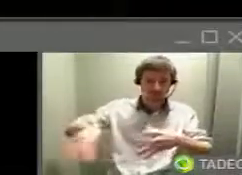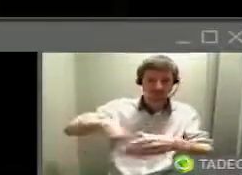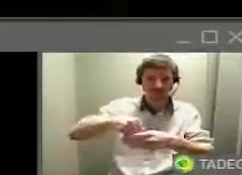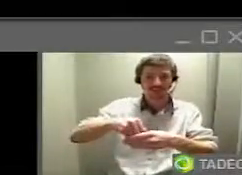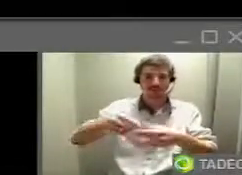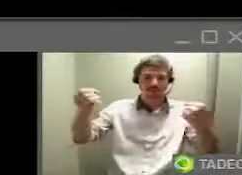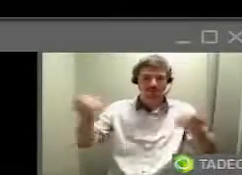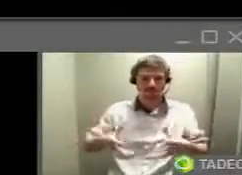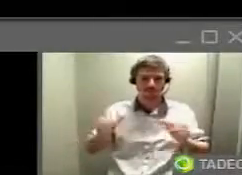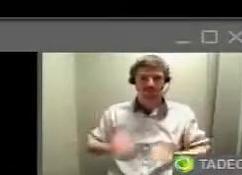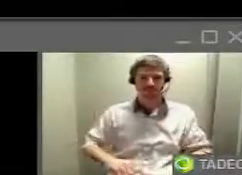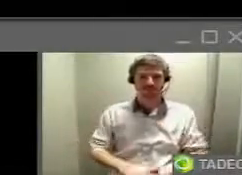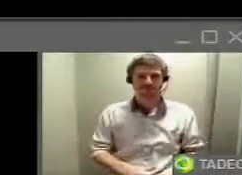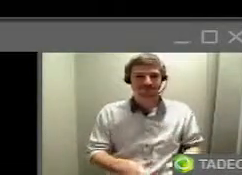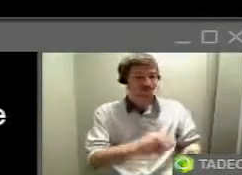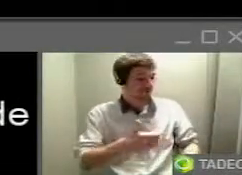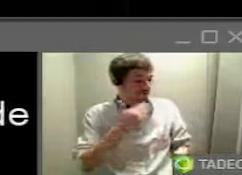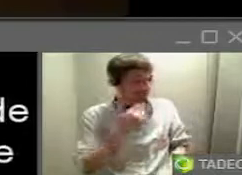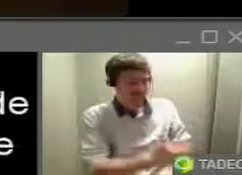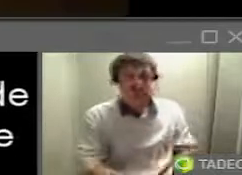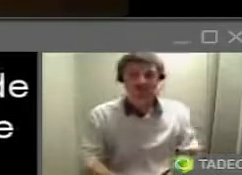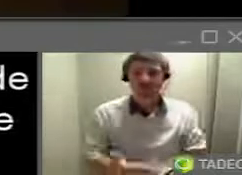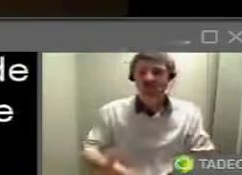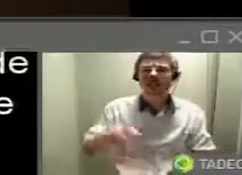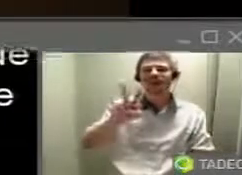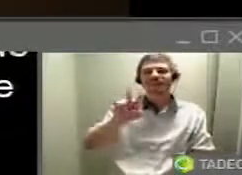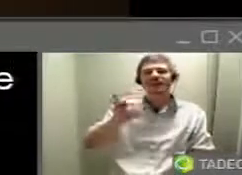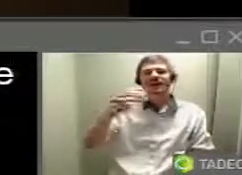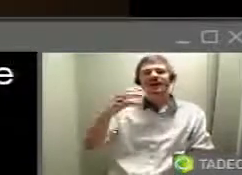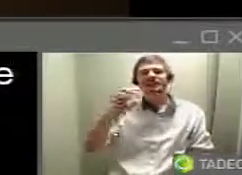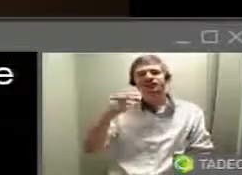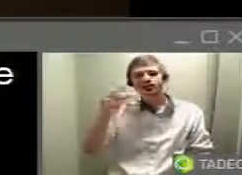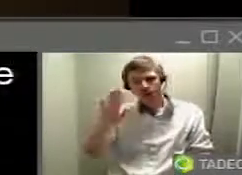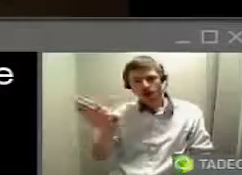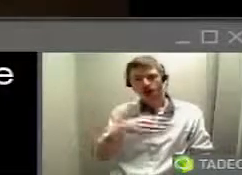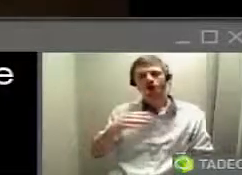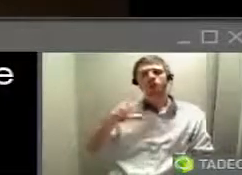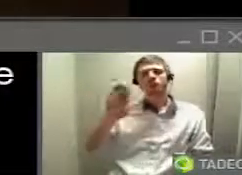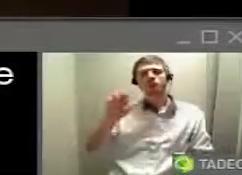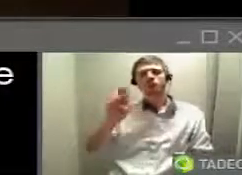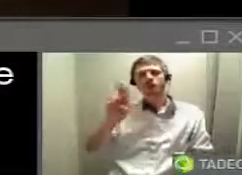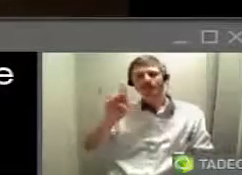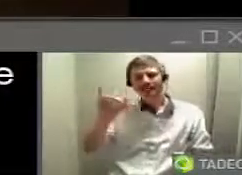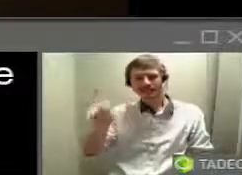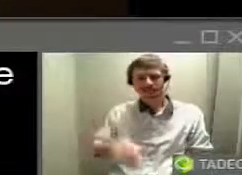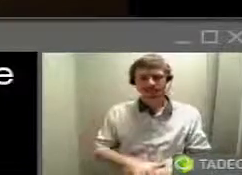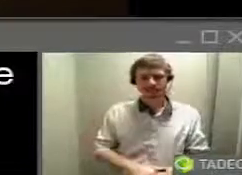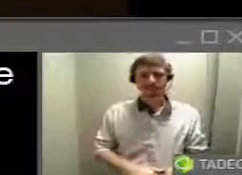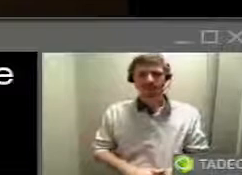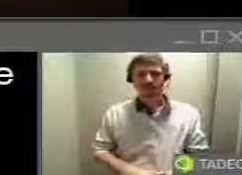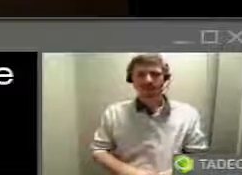Merci. On va appeler Vincent Bourri. Il est quintuple médaillé en tennis de